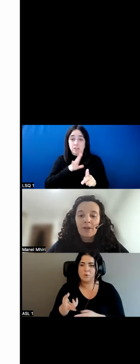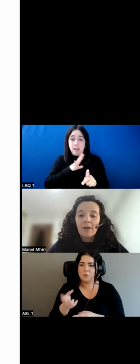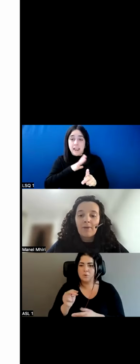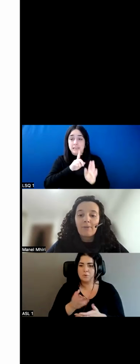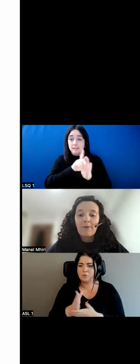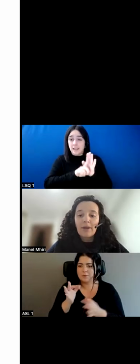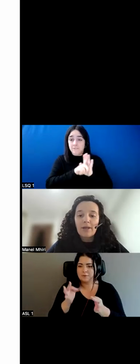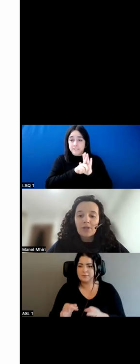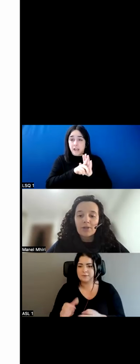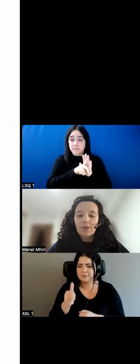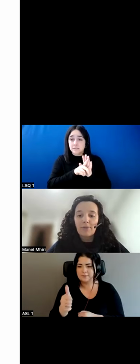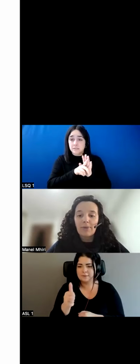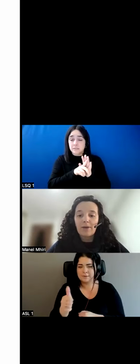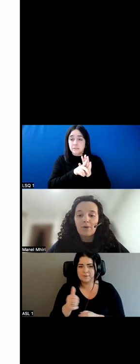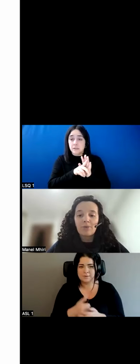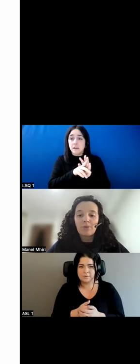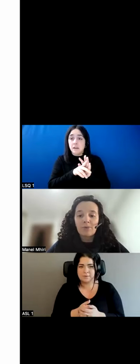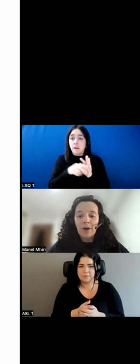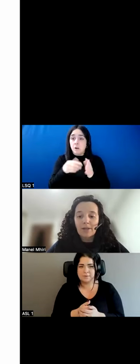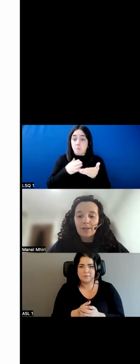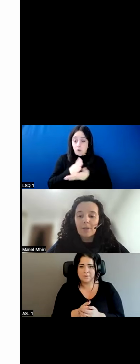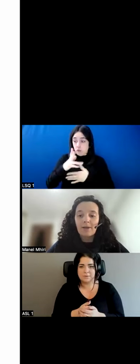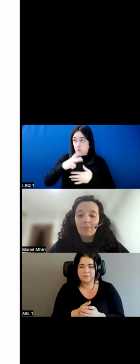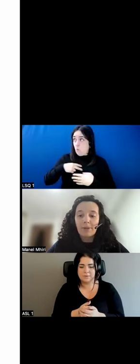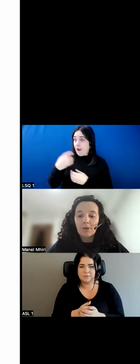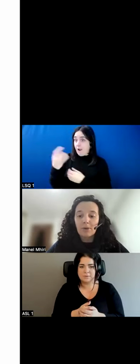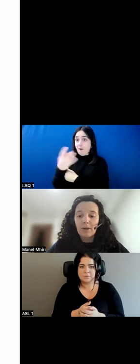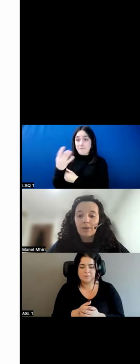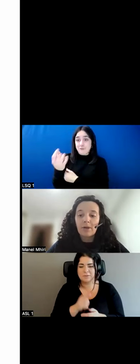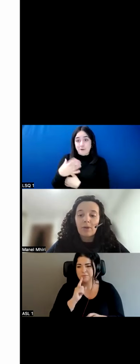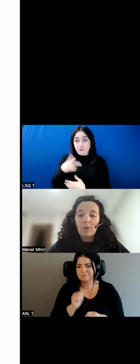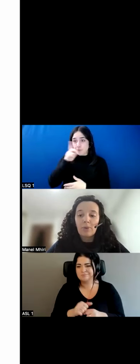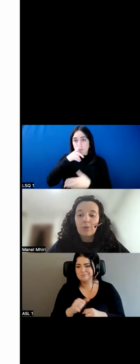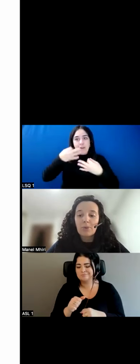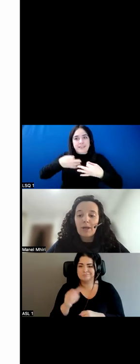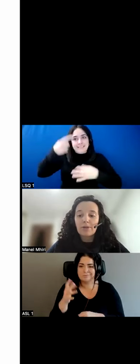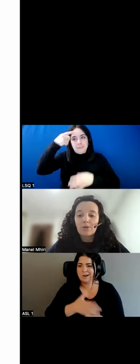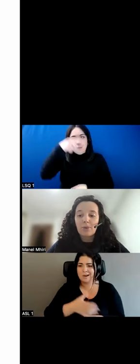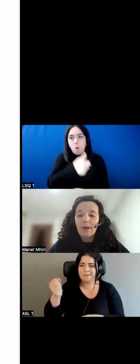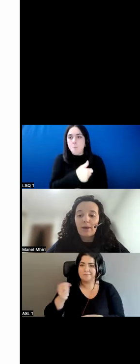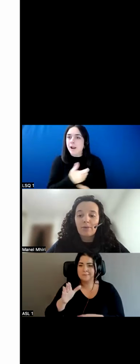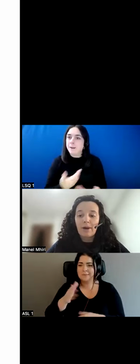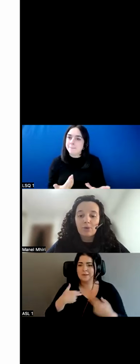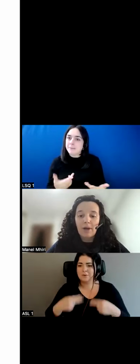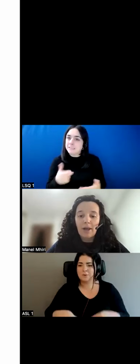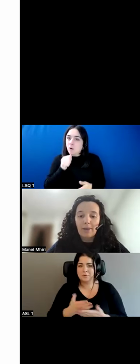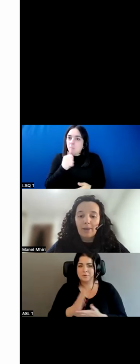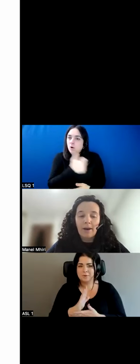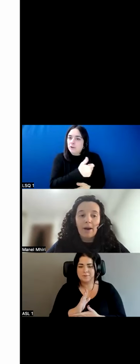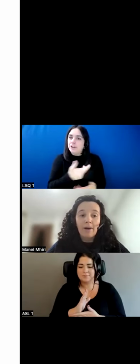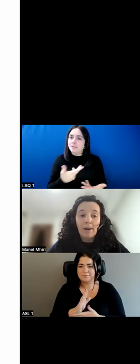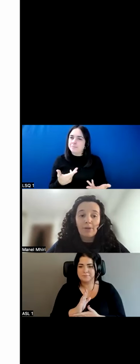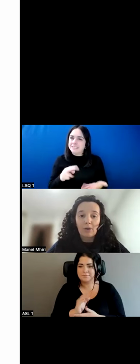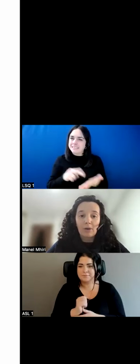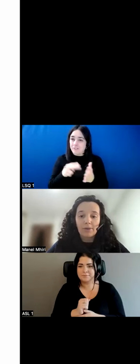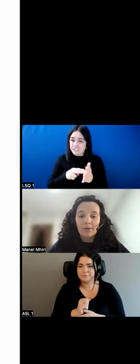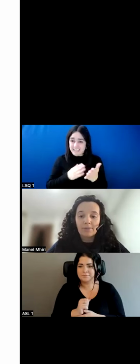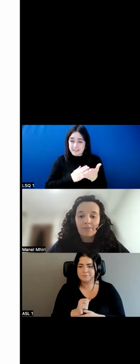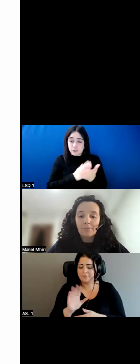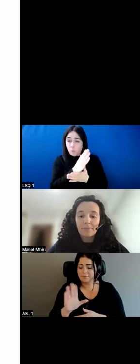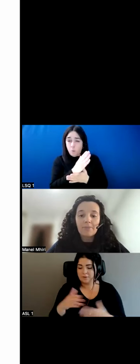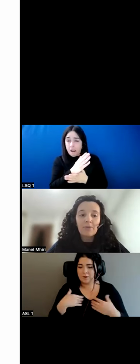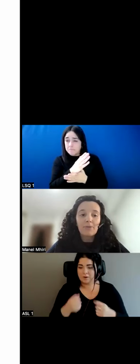intellectuelle se voient refuser leur droit à prendre des décisions. On voit aussi des violations de leurs droits